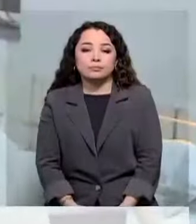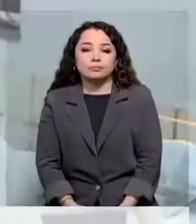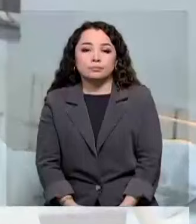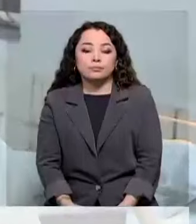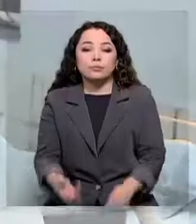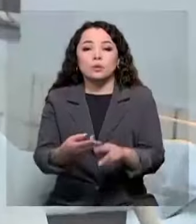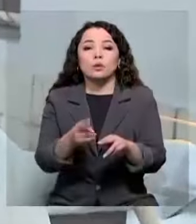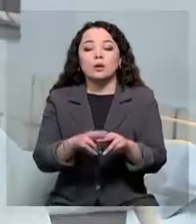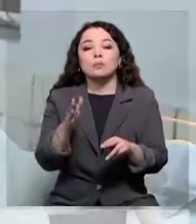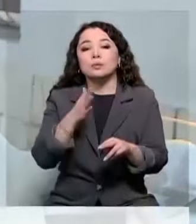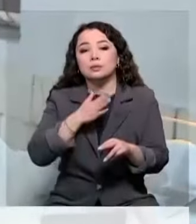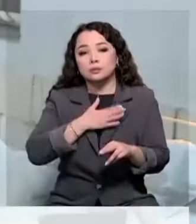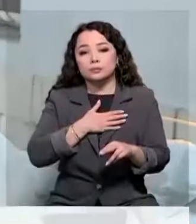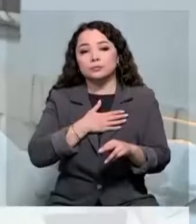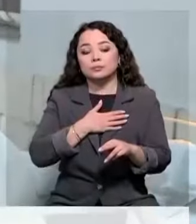Бұл біздің